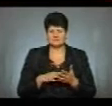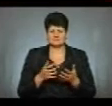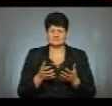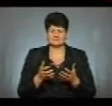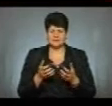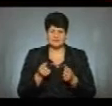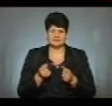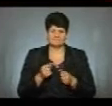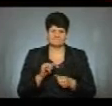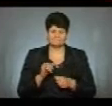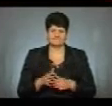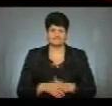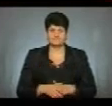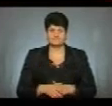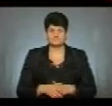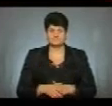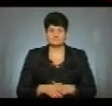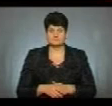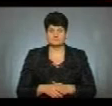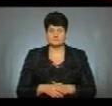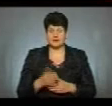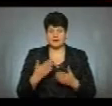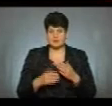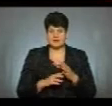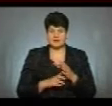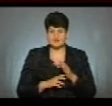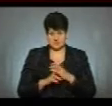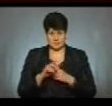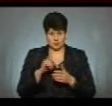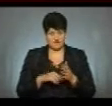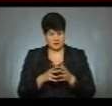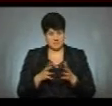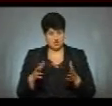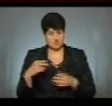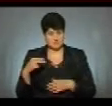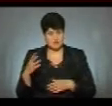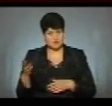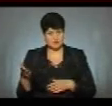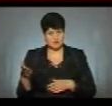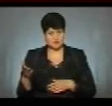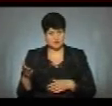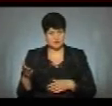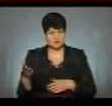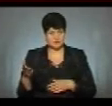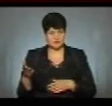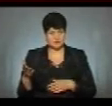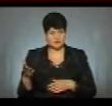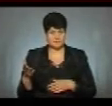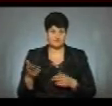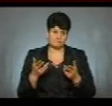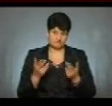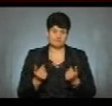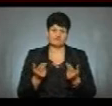сприймається вкрай негативно. Але водночас церкві довіряють більше, ніж президенту, якщо говорити про структури суспільства.